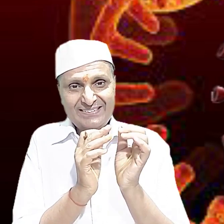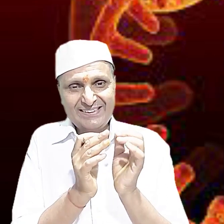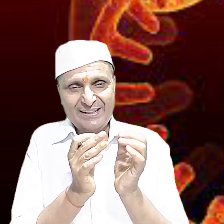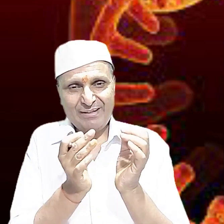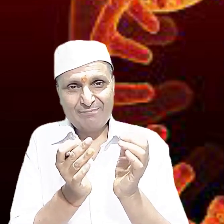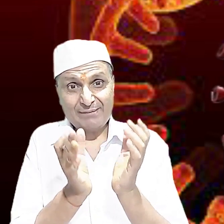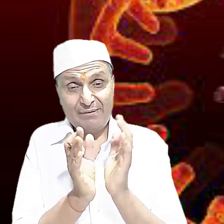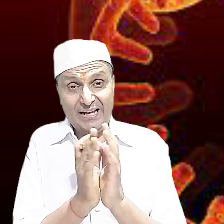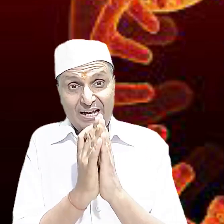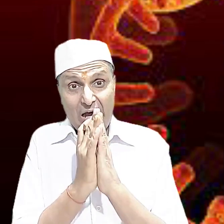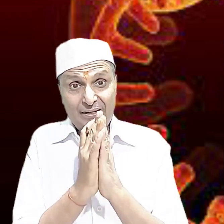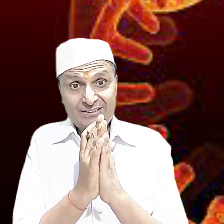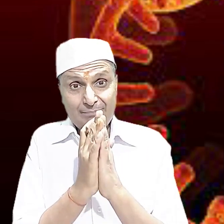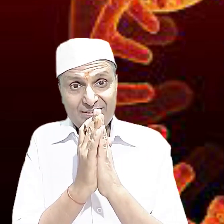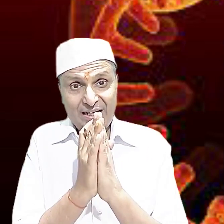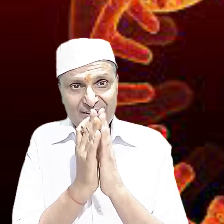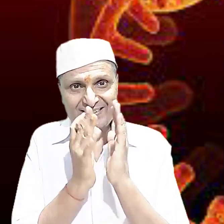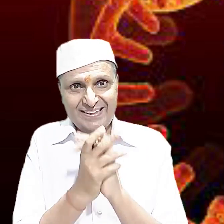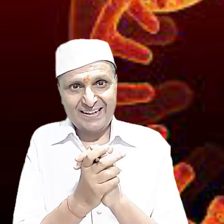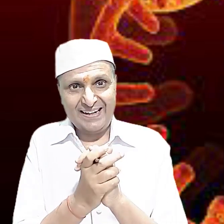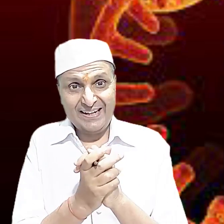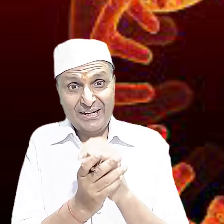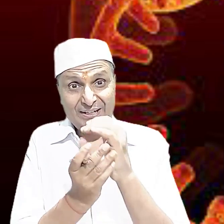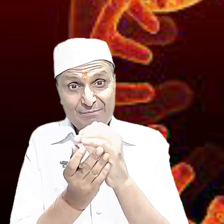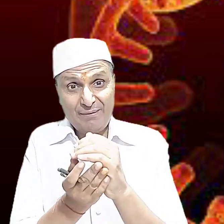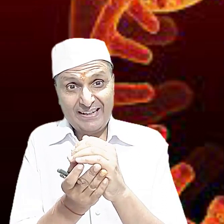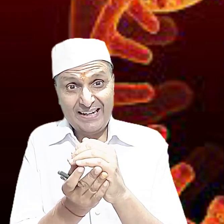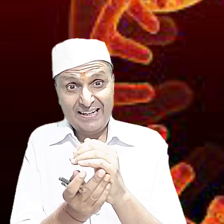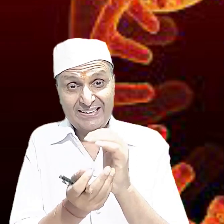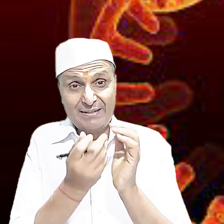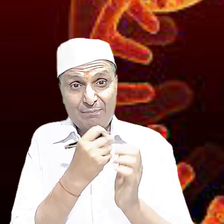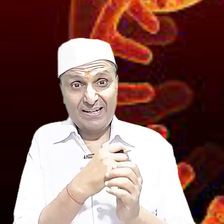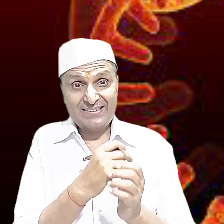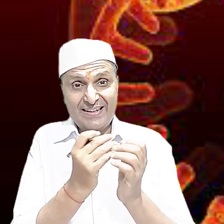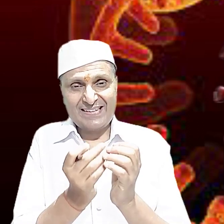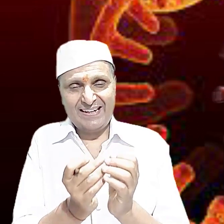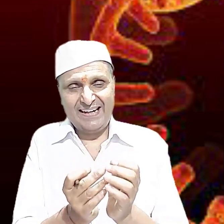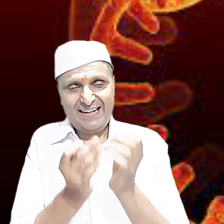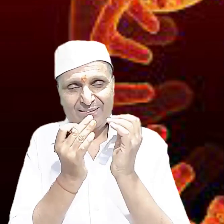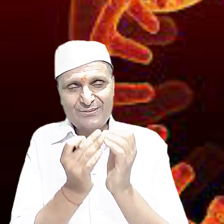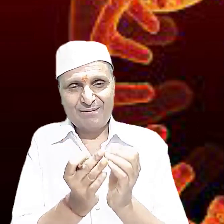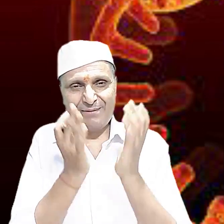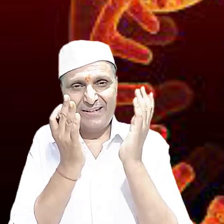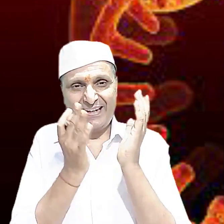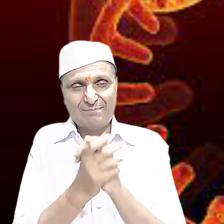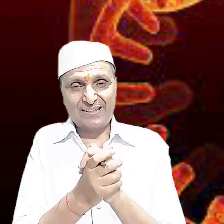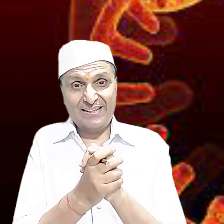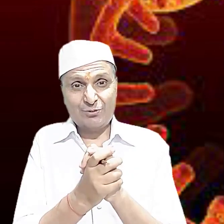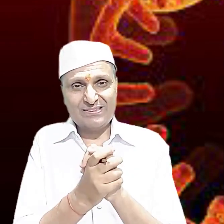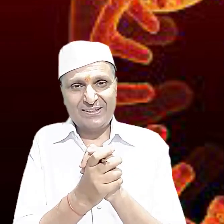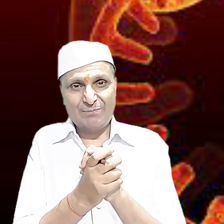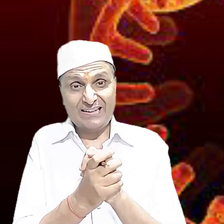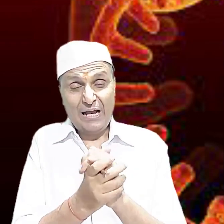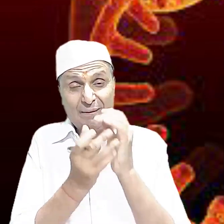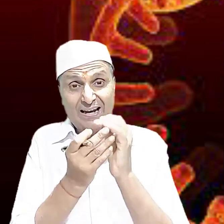अंदर चंद हमारे भारत में भी है। अब इससे बचाव कैसे करना है, घर में बैठकर इसकी बीमारी से कैसे लड़ना है, उसके बारे में कल आपसे करेंगे